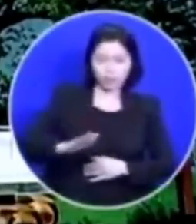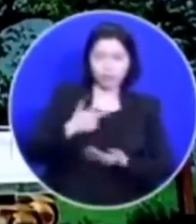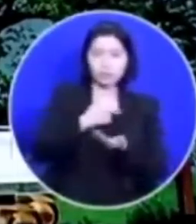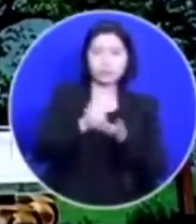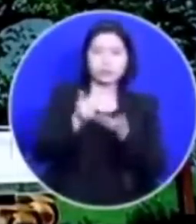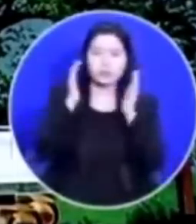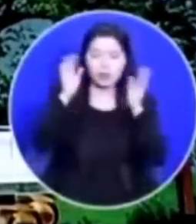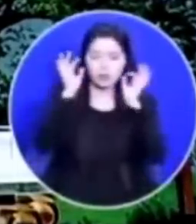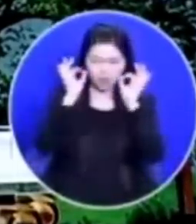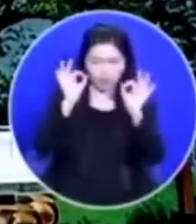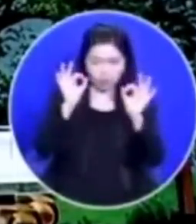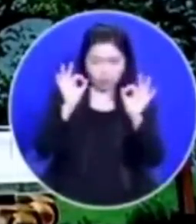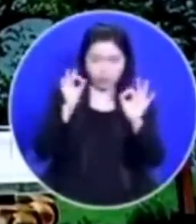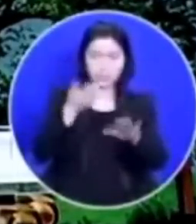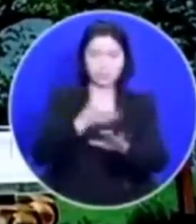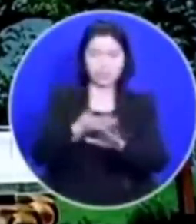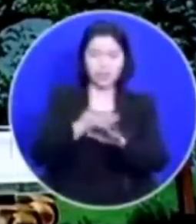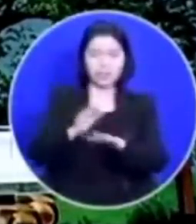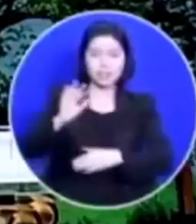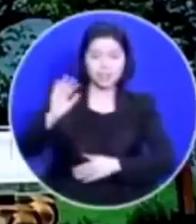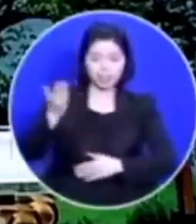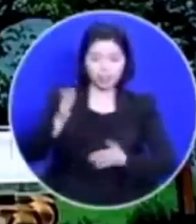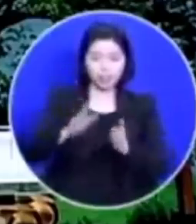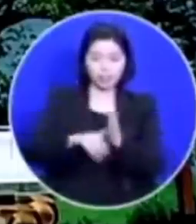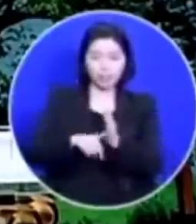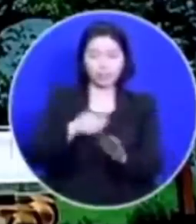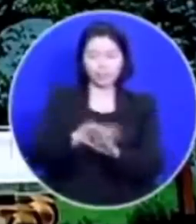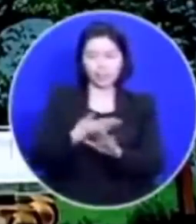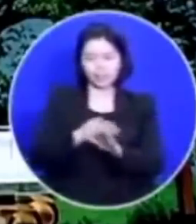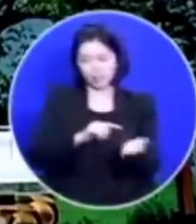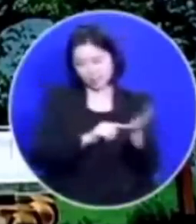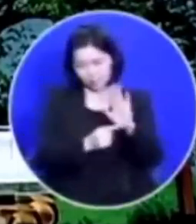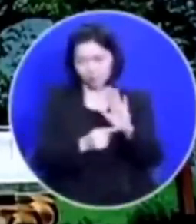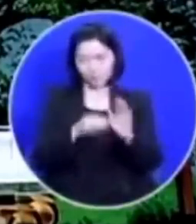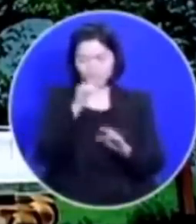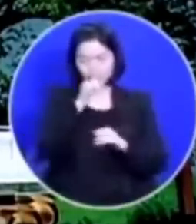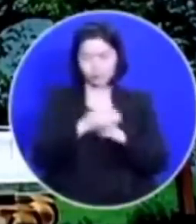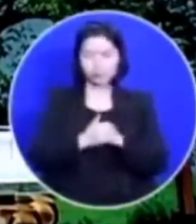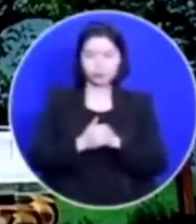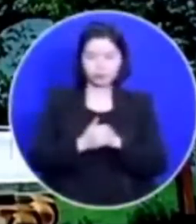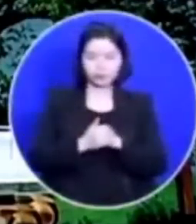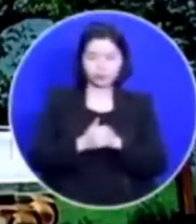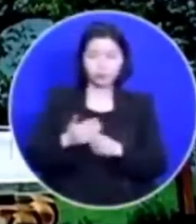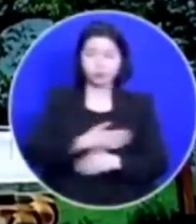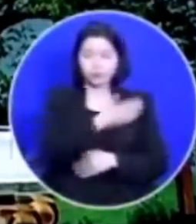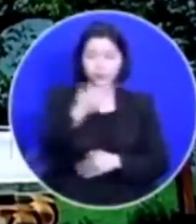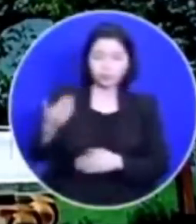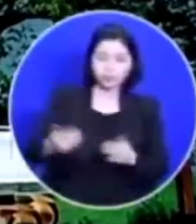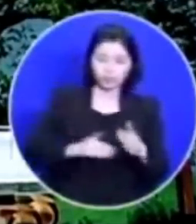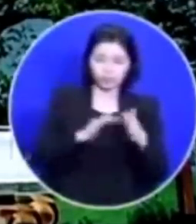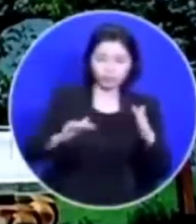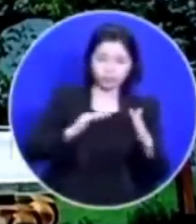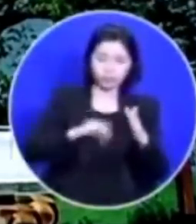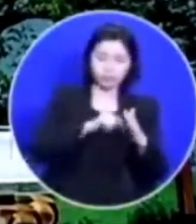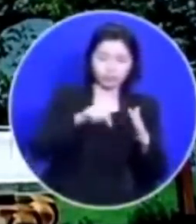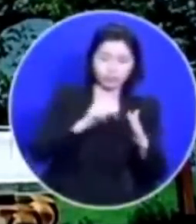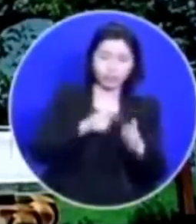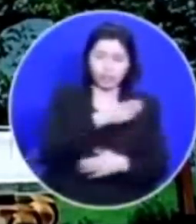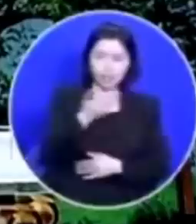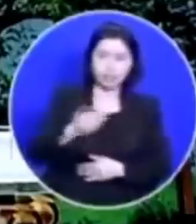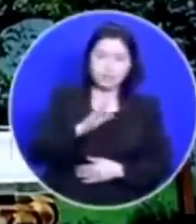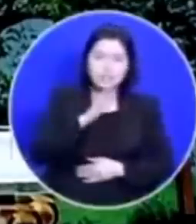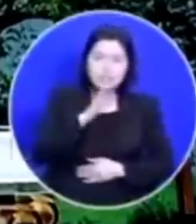바라보는 것이 달라지게 될 때 역사가 달리 나타나는 것입니다 여러분의 가정 안에 여러분이 진정한